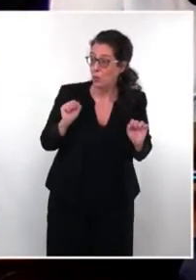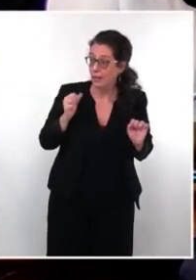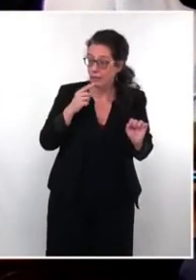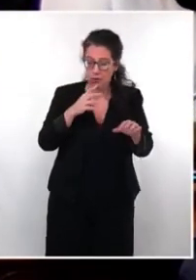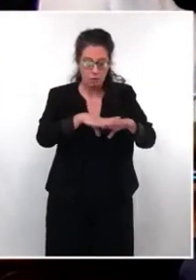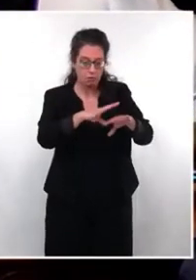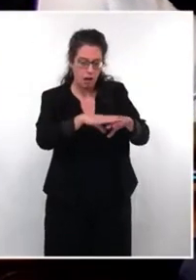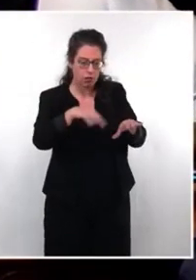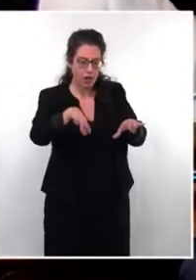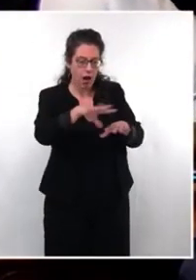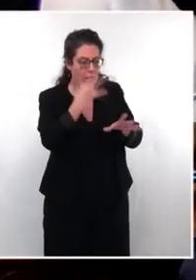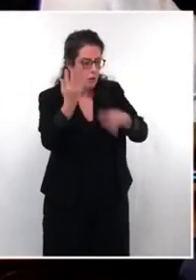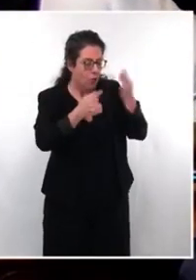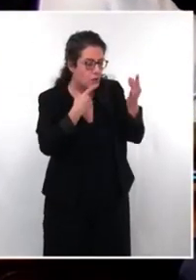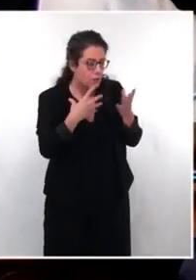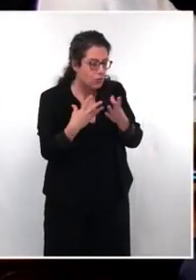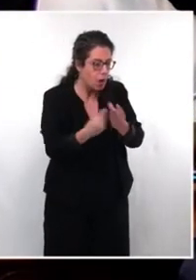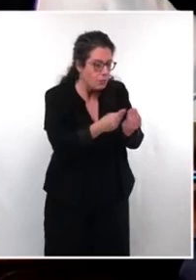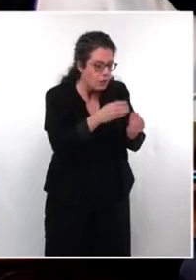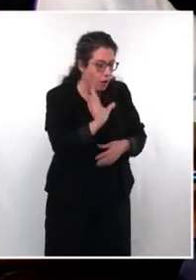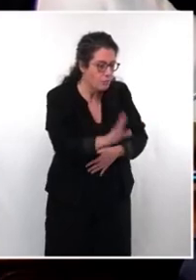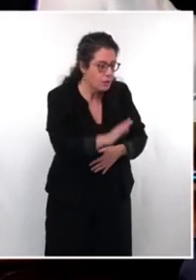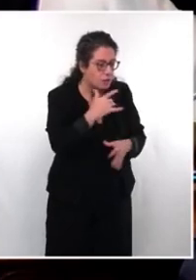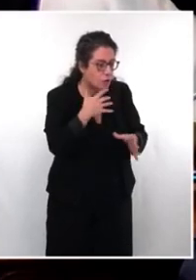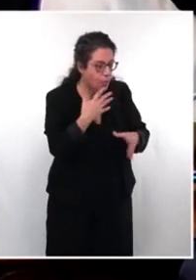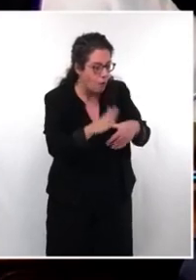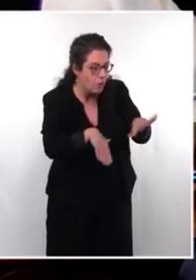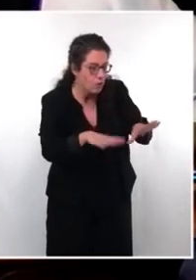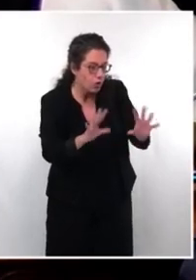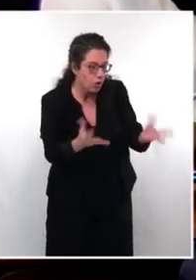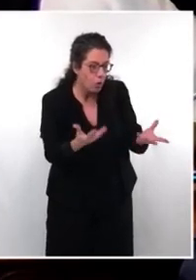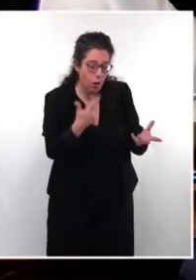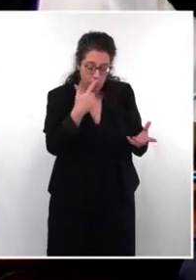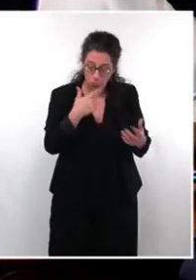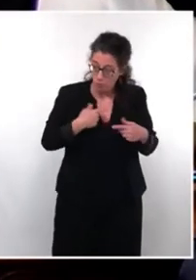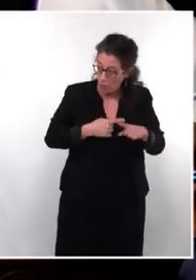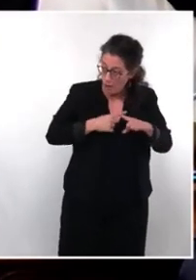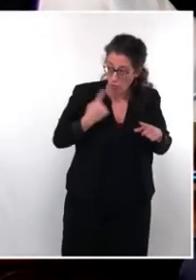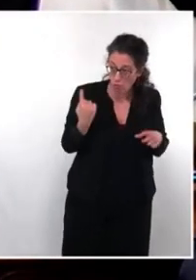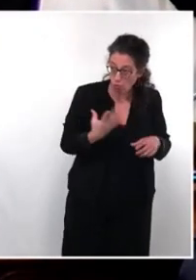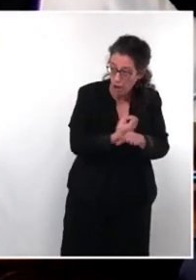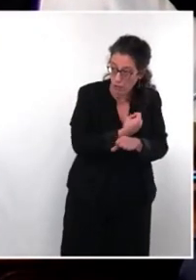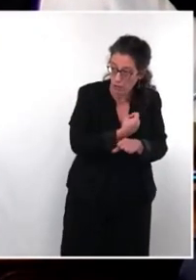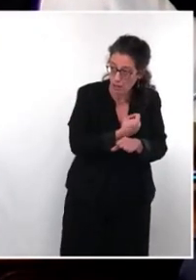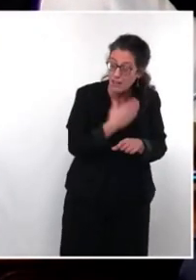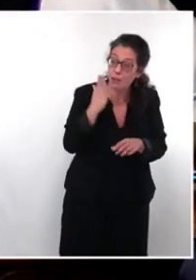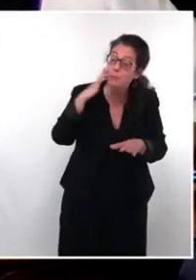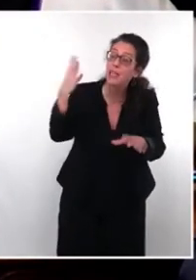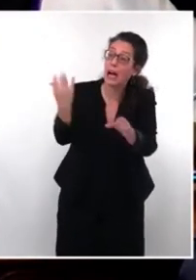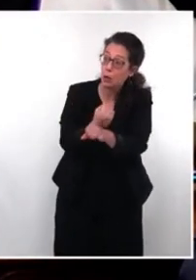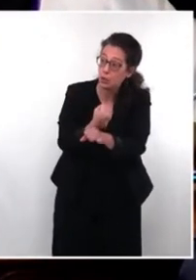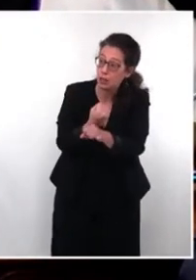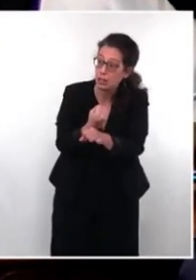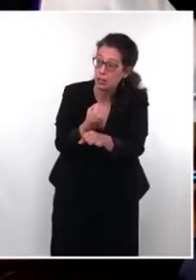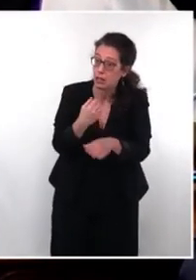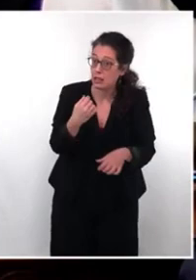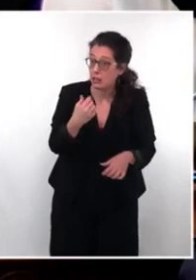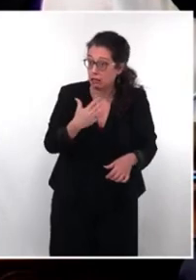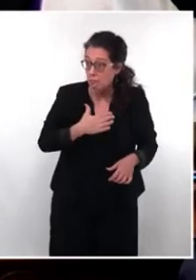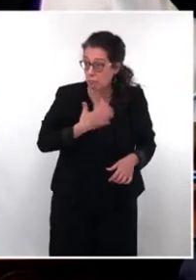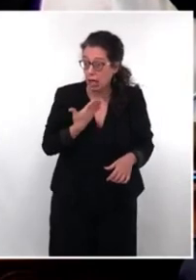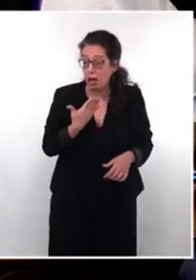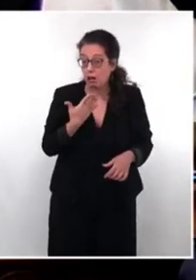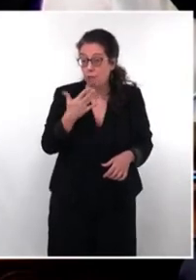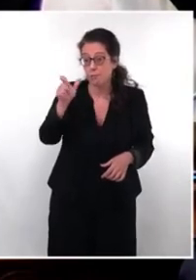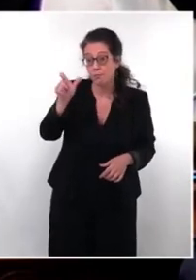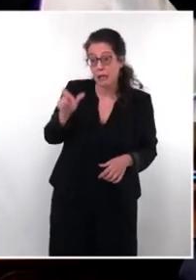en voyant comment il était peuplé, en voyant comment il fonctionnait. Nous avons toujours été convaincus qu'il était réussi. Et s'il est réussi, c'est d'abord grâce à une personne